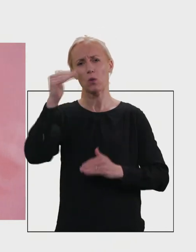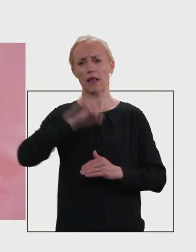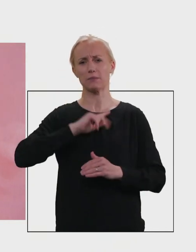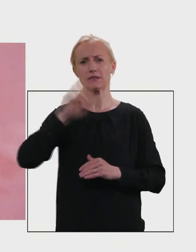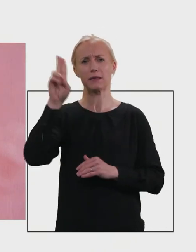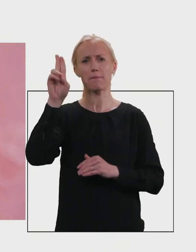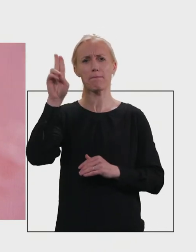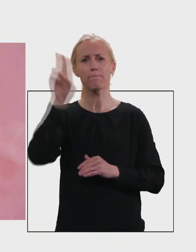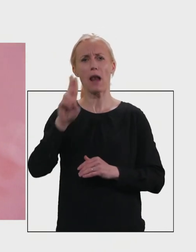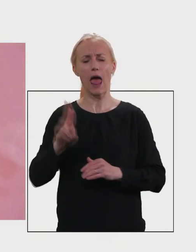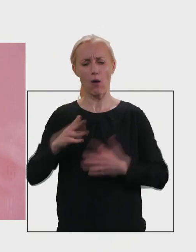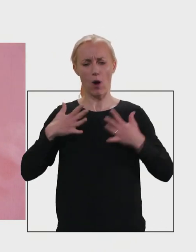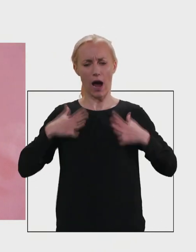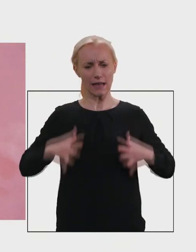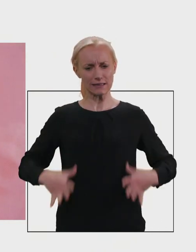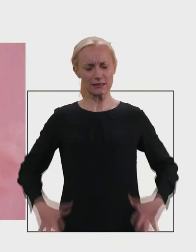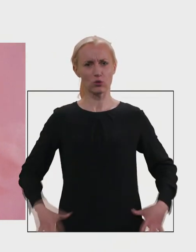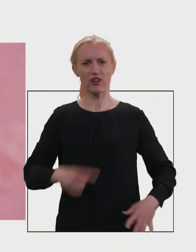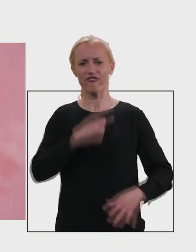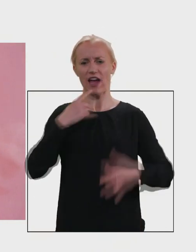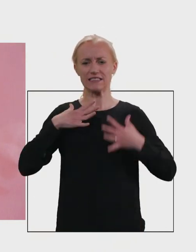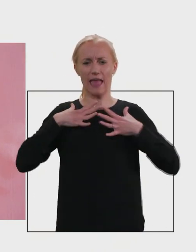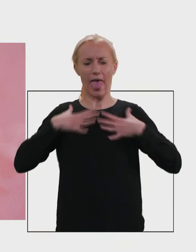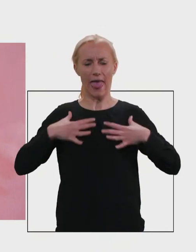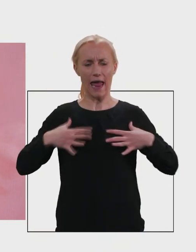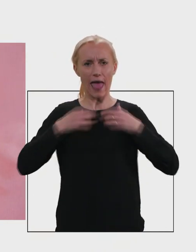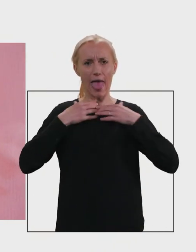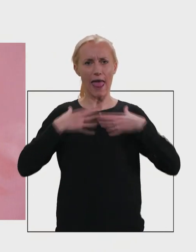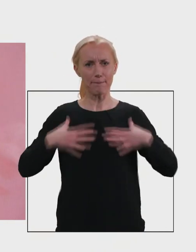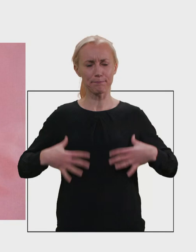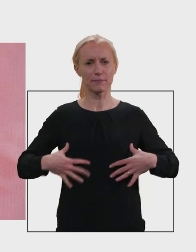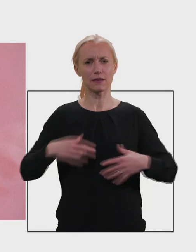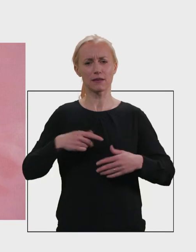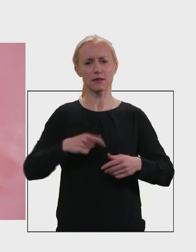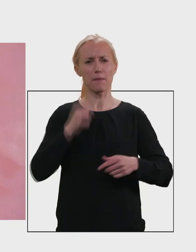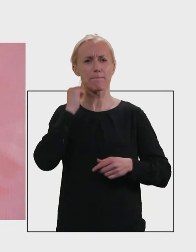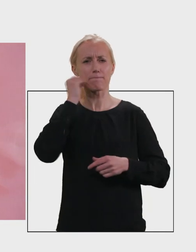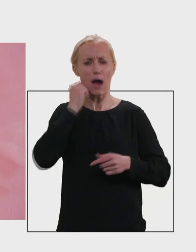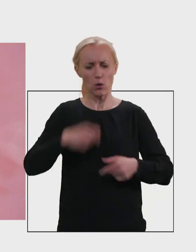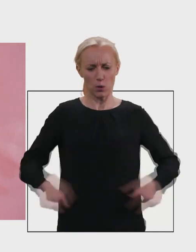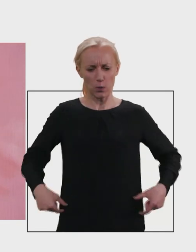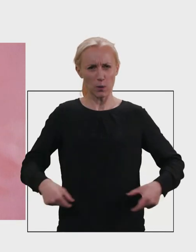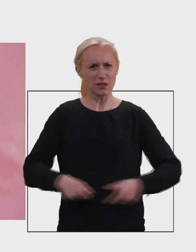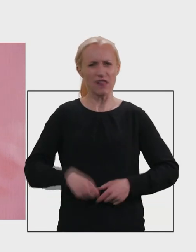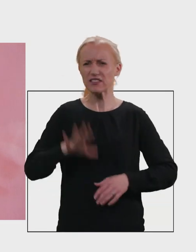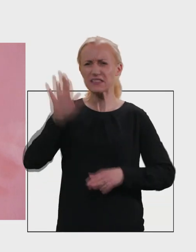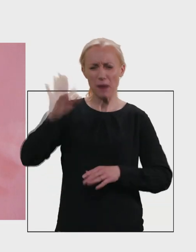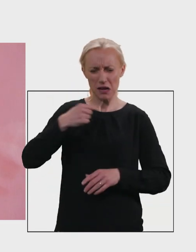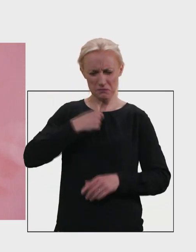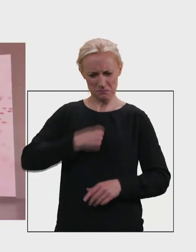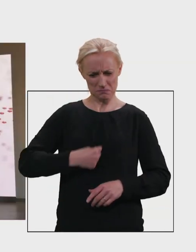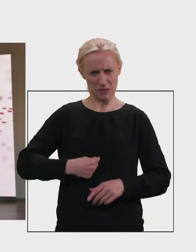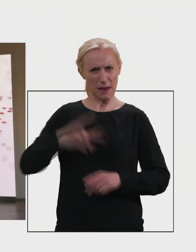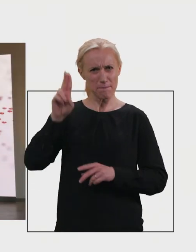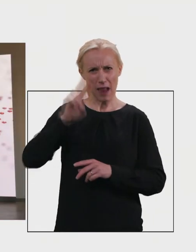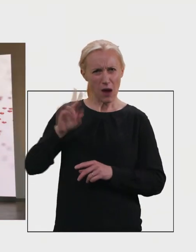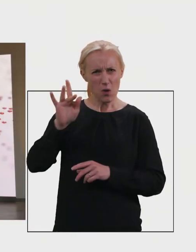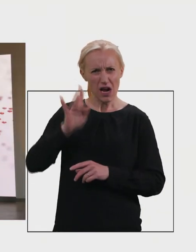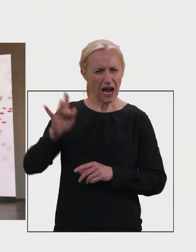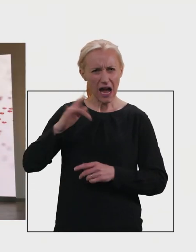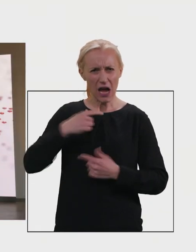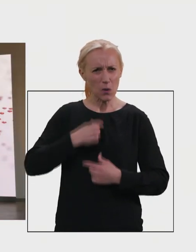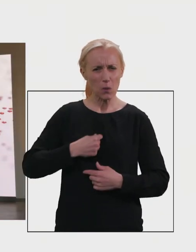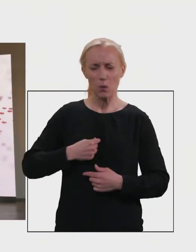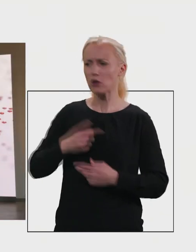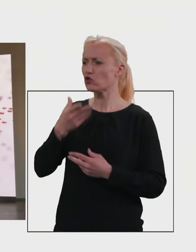an, ein weißes Hemd, braune Schuhe, braunen Gürtel. Das kann ich bestätigen. Was würdest du sagen? Ist das eine blaue Krawatte, eine blaugraue Krawatte? Ist es, also, eine